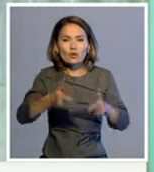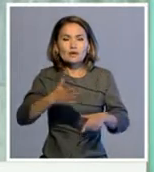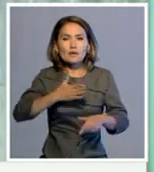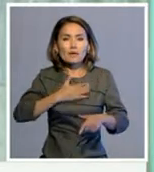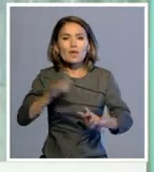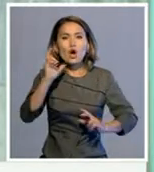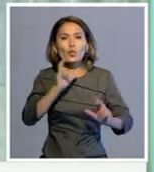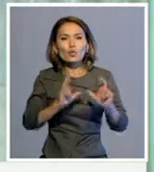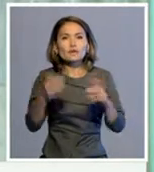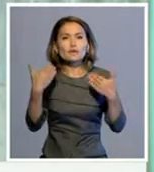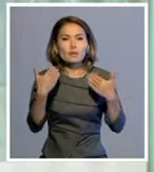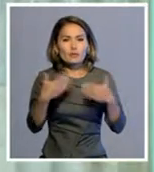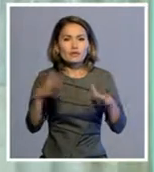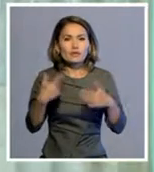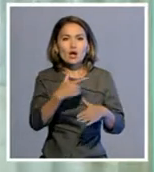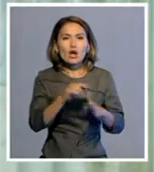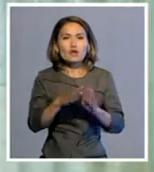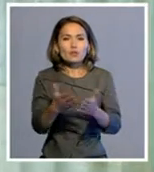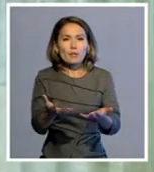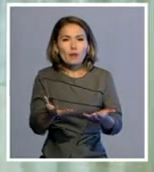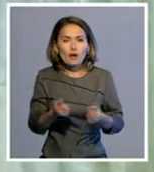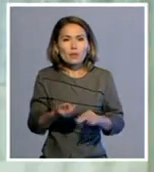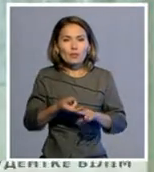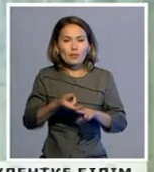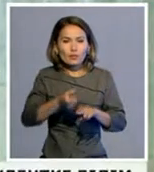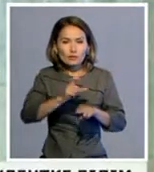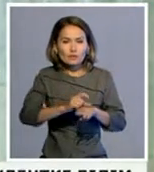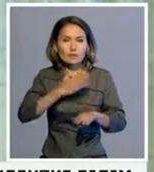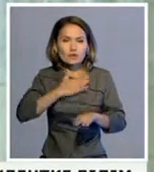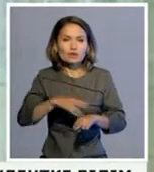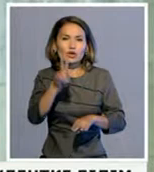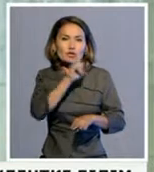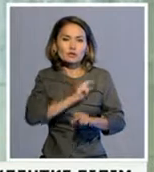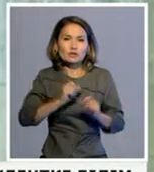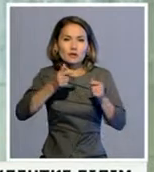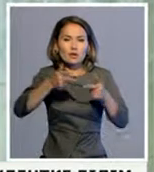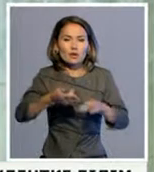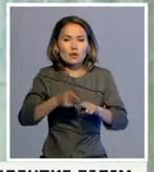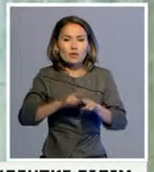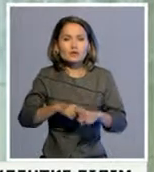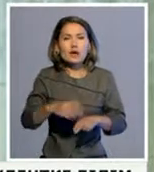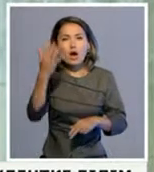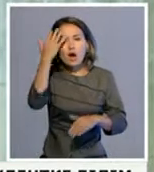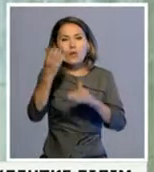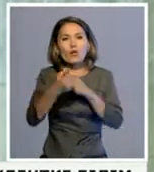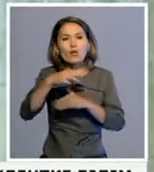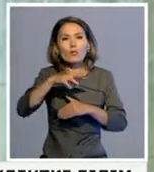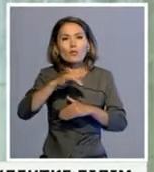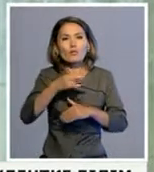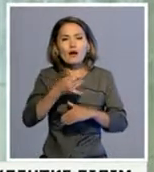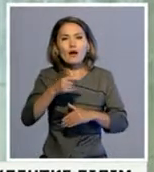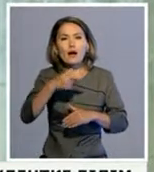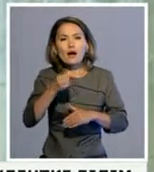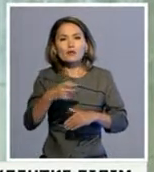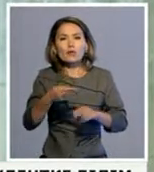салада өзімізге жұмыс орын тауып біз үшін өте жеңіл болады. Сондықтан мен мұнай саласында өзім бағым сынап көргім келіп отыр. Сол